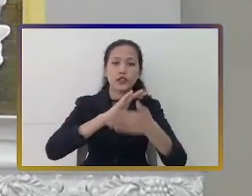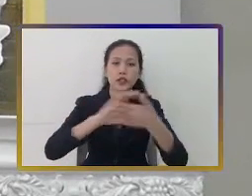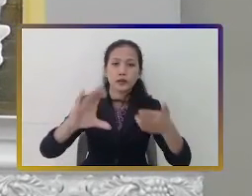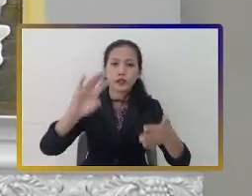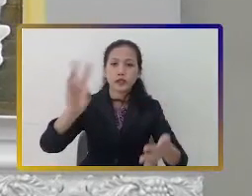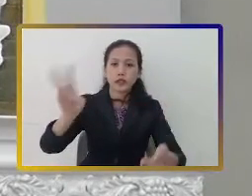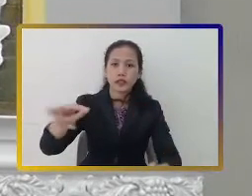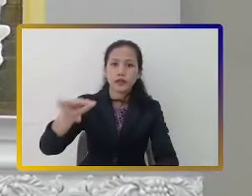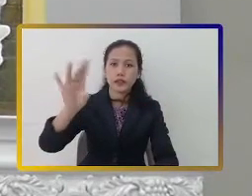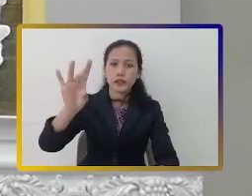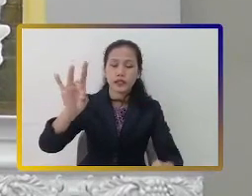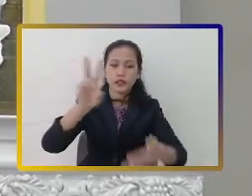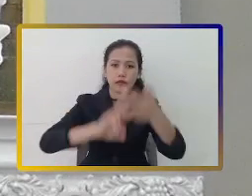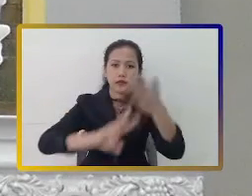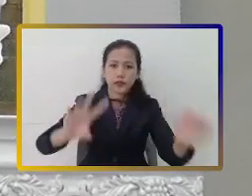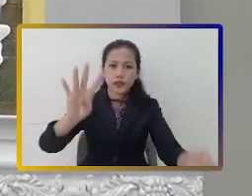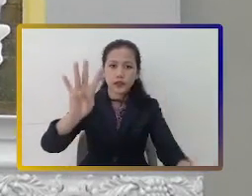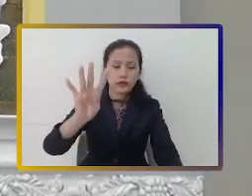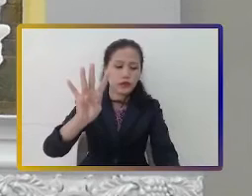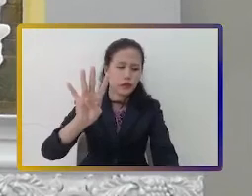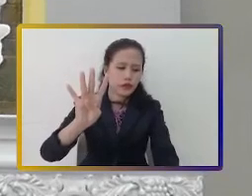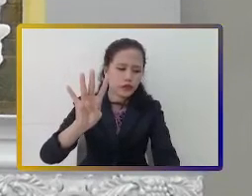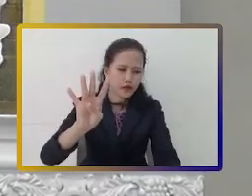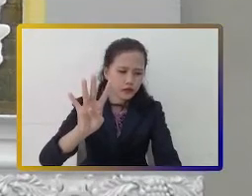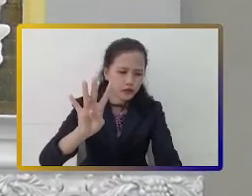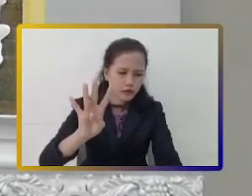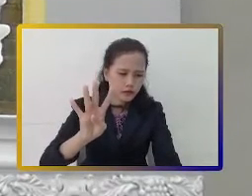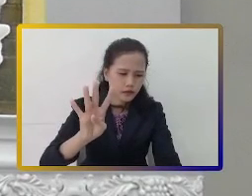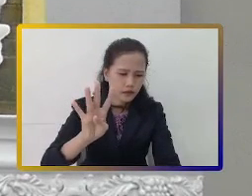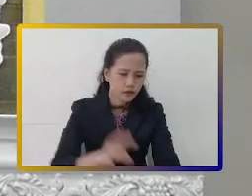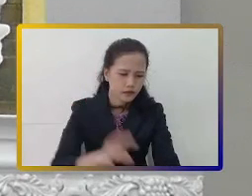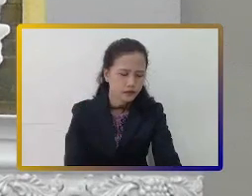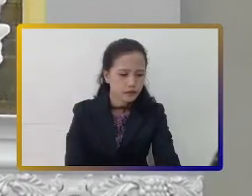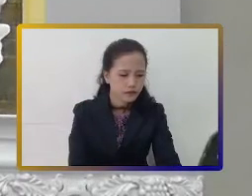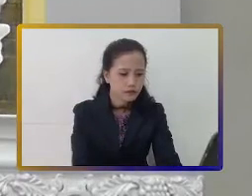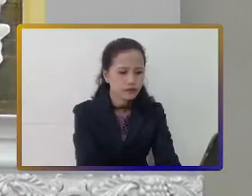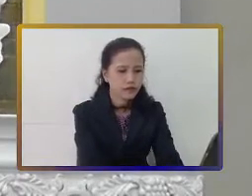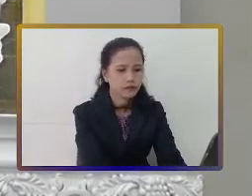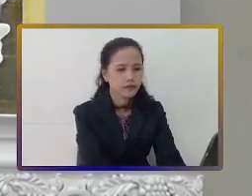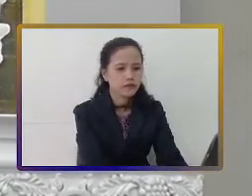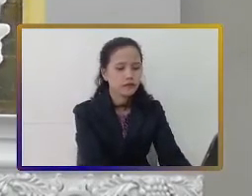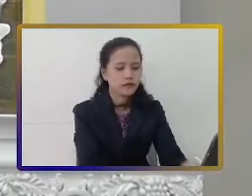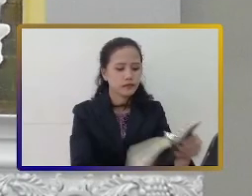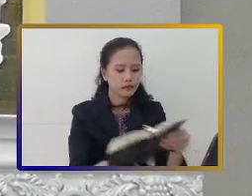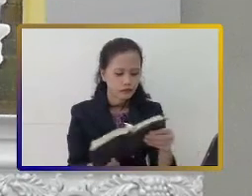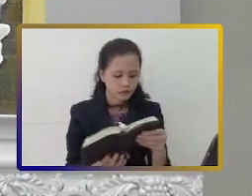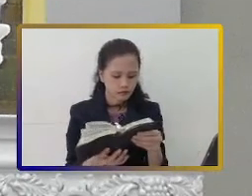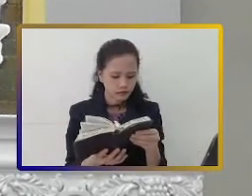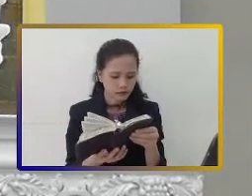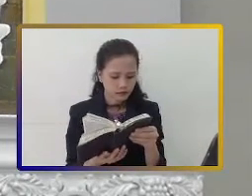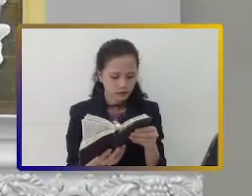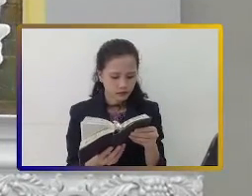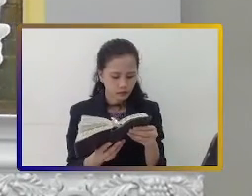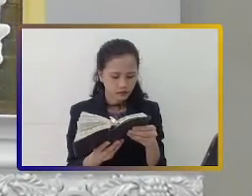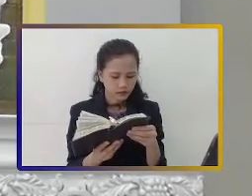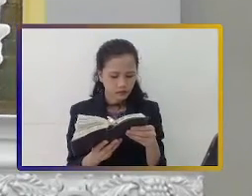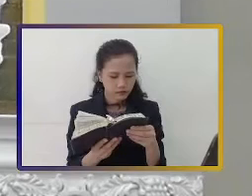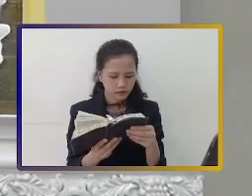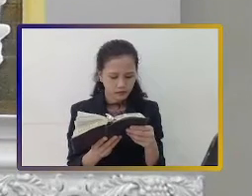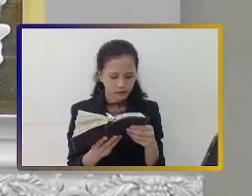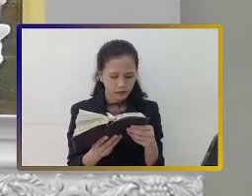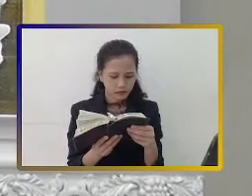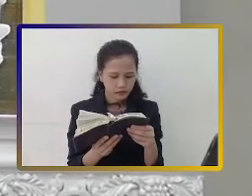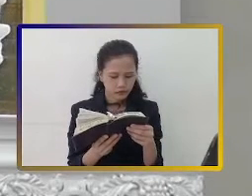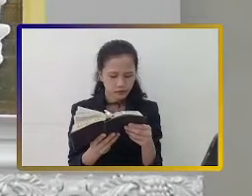their children, showing to the generation to come the praises of the Lord and His strength and His